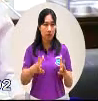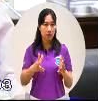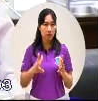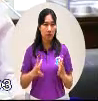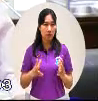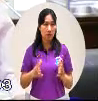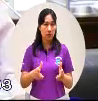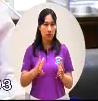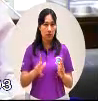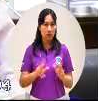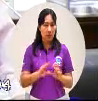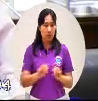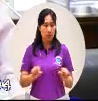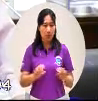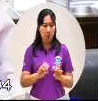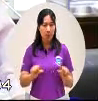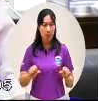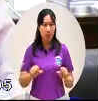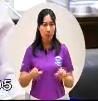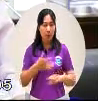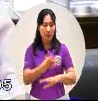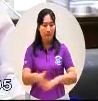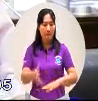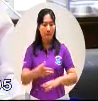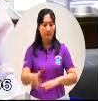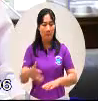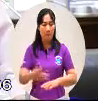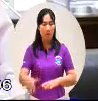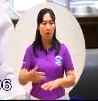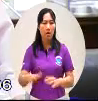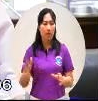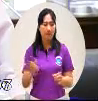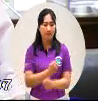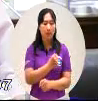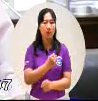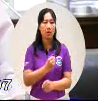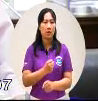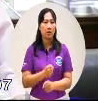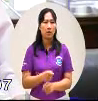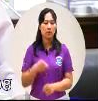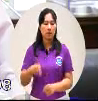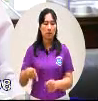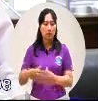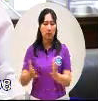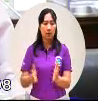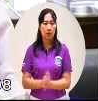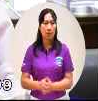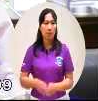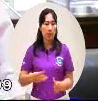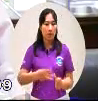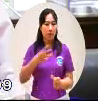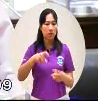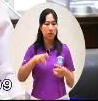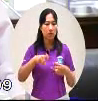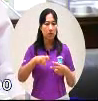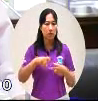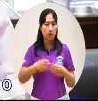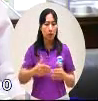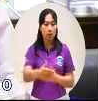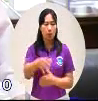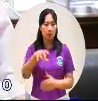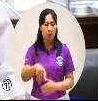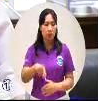桥面或者土石都已经流失了。我想这个区块是建议第三工程处哈，尽速把这